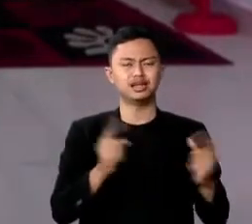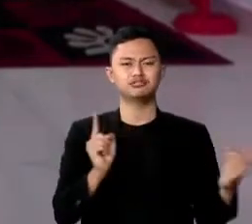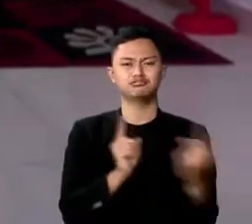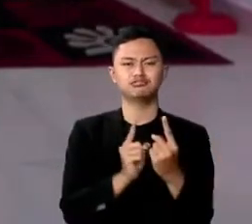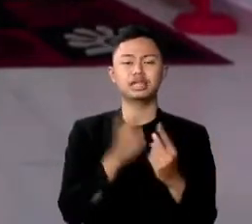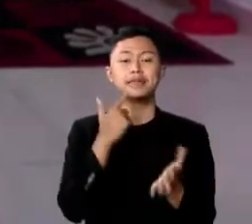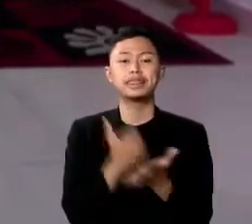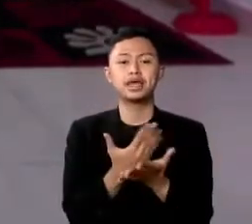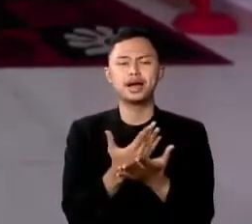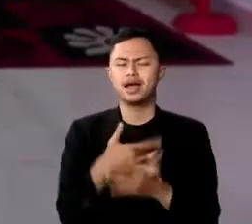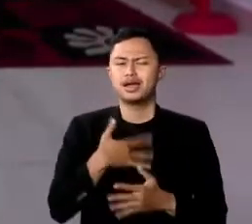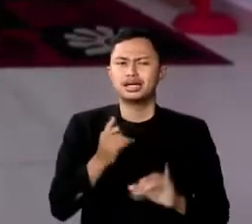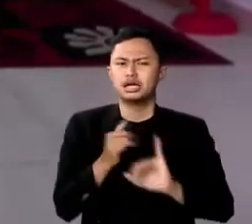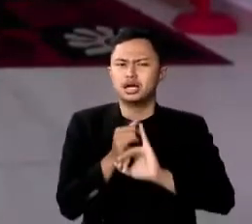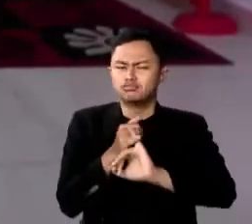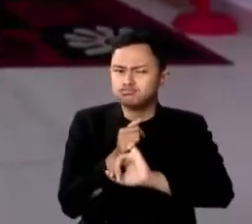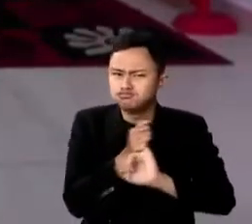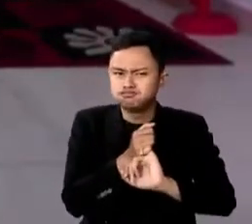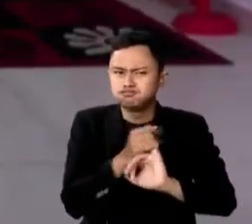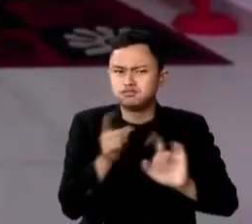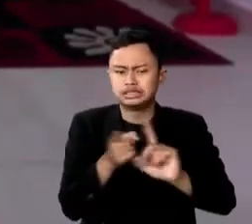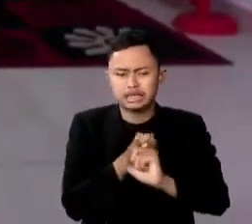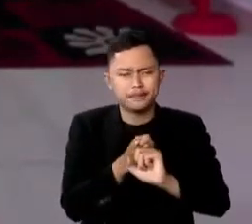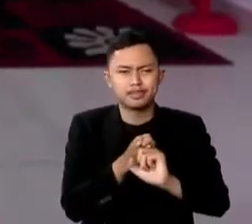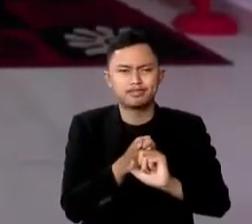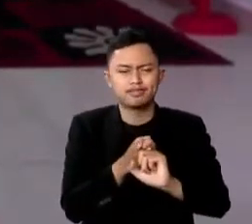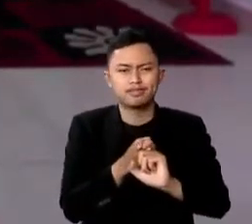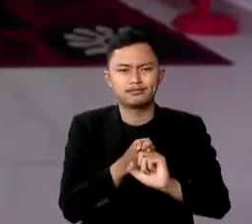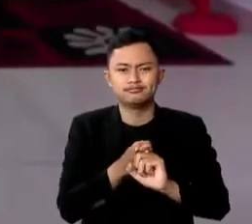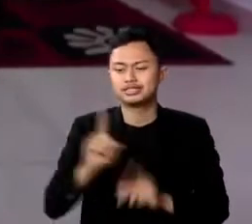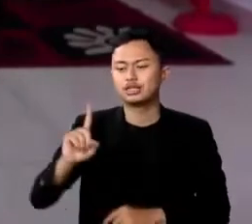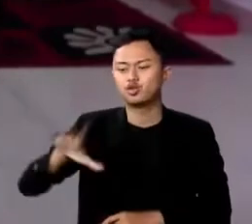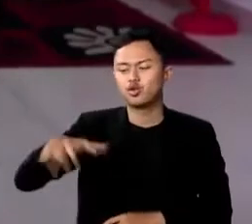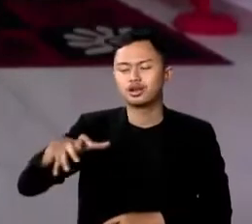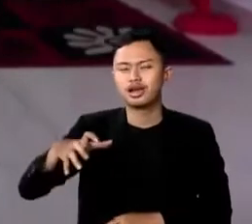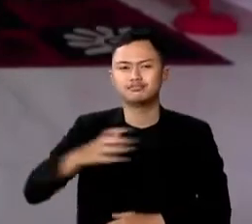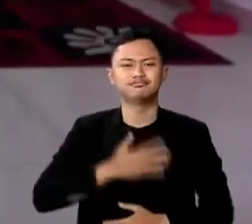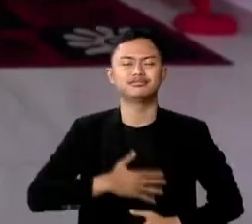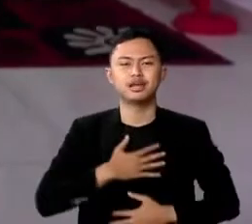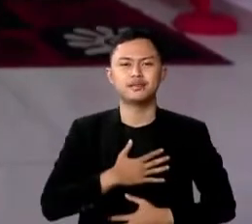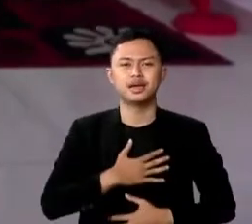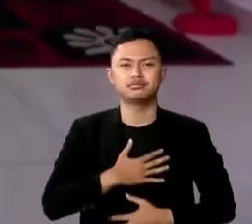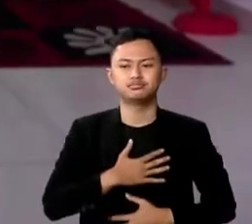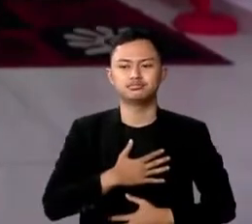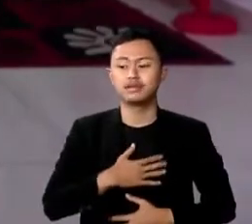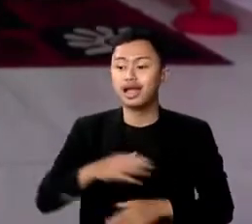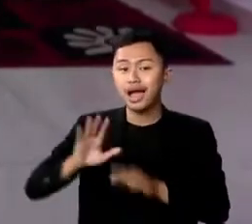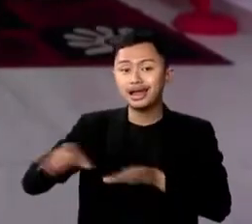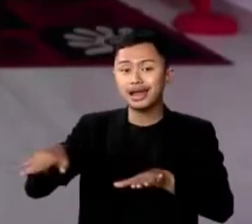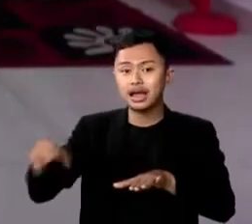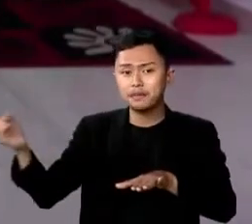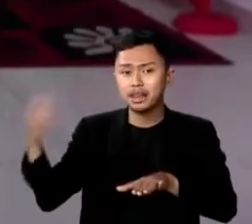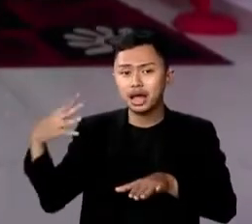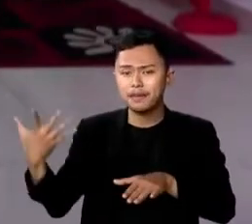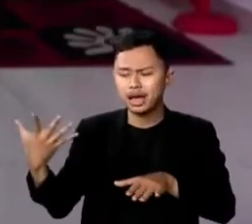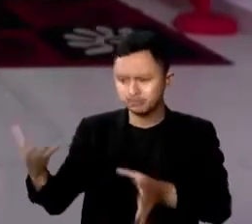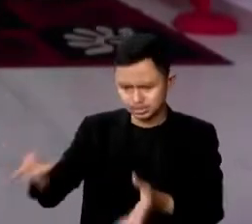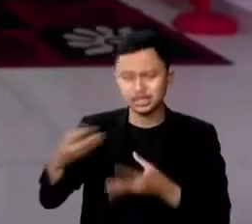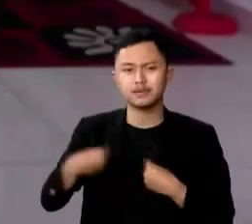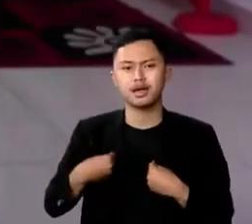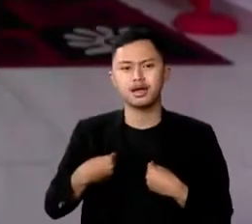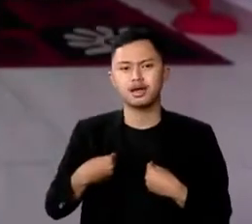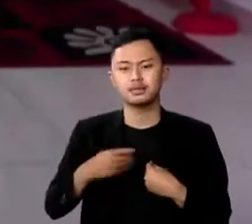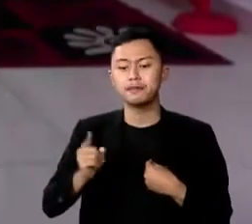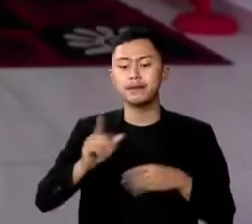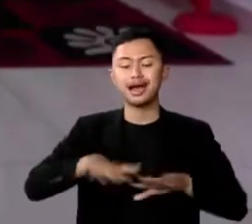penuh persahabatan ibaratnya demokratisasi dalam keluarga jadi juga mendengar suara anak karena Salah satu hak dasar